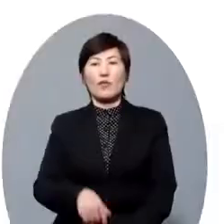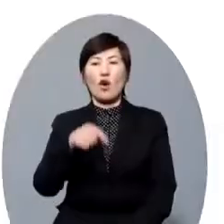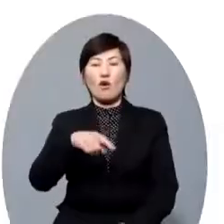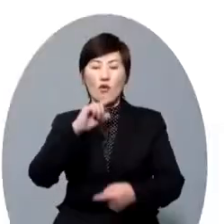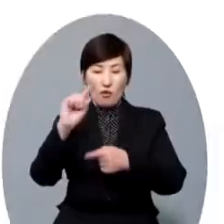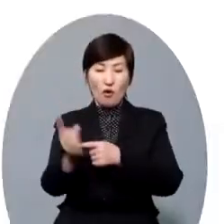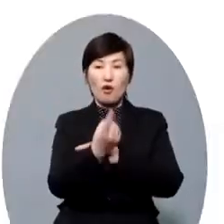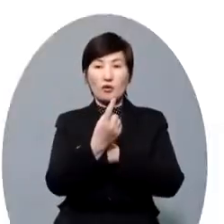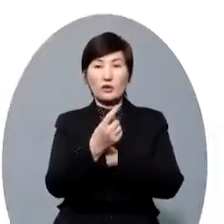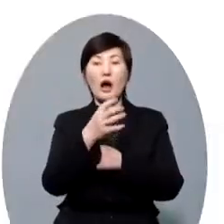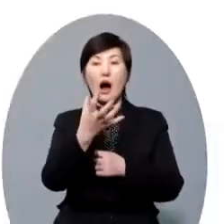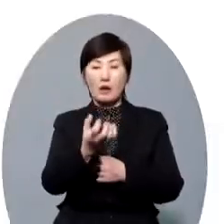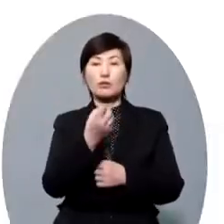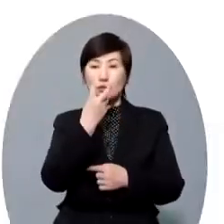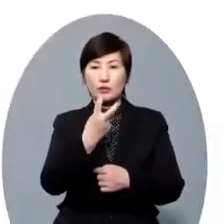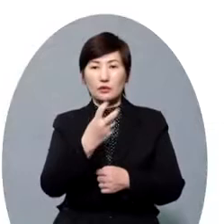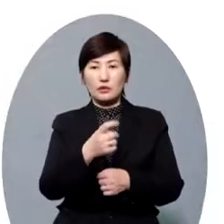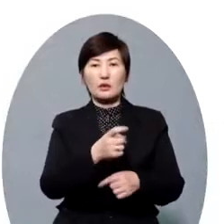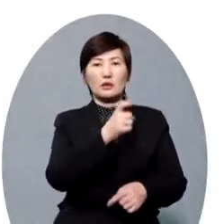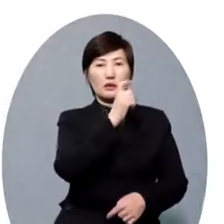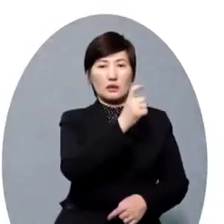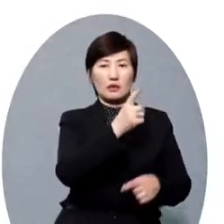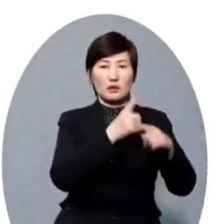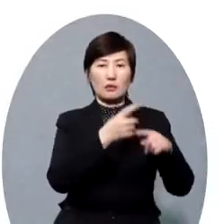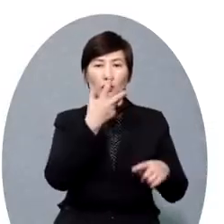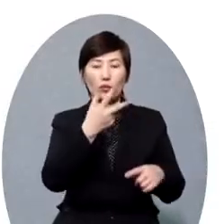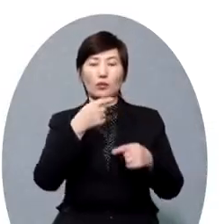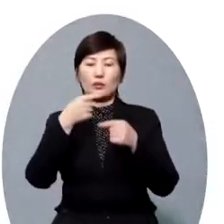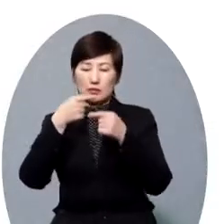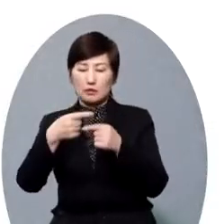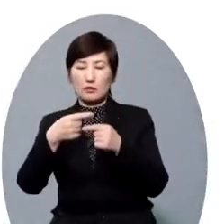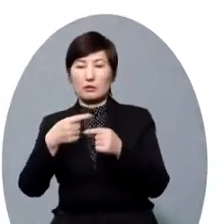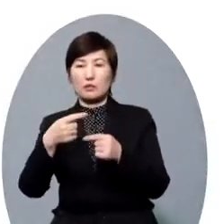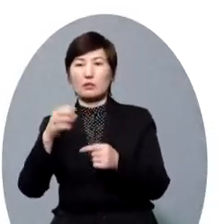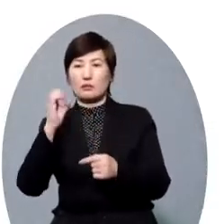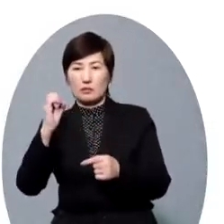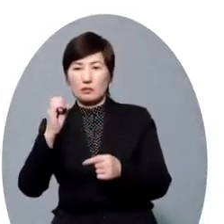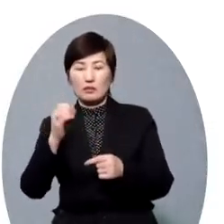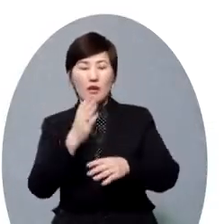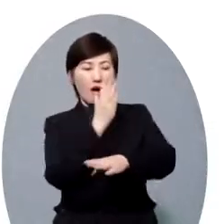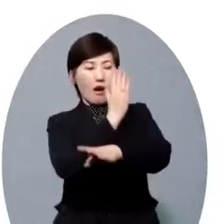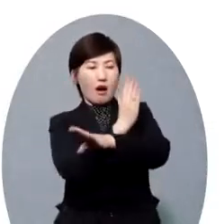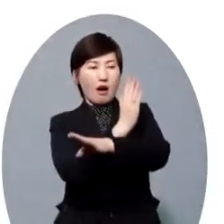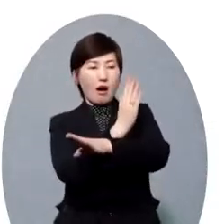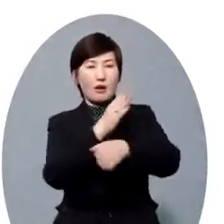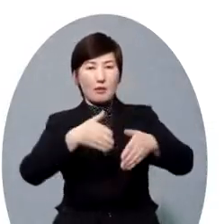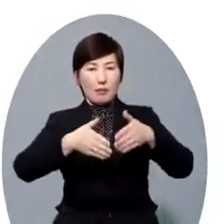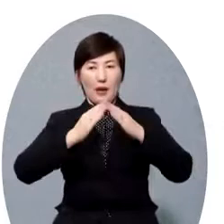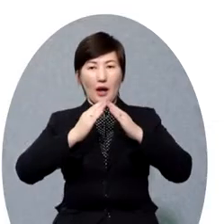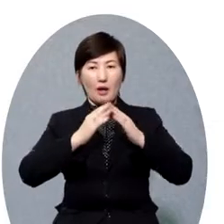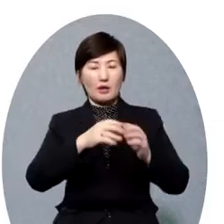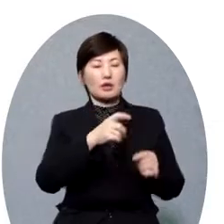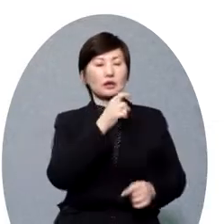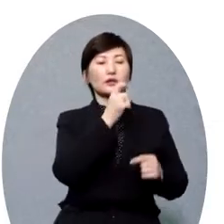За онцлог тохиолдлыг авч үзье. X-д нэмэхэд 3 тэнцүү тэг тэгштгэлийн гарапагийг байгуул. Хувиргалт хийгээд X тэнцүү